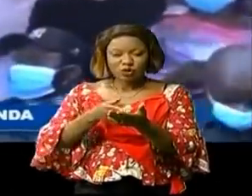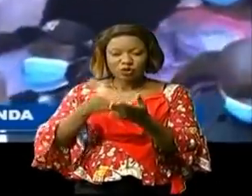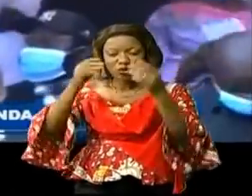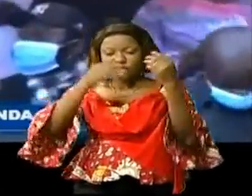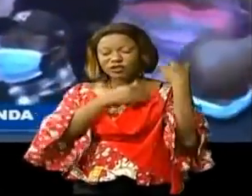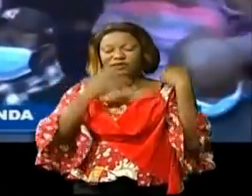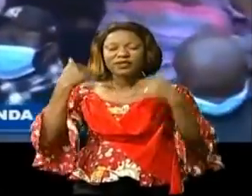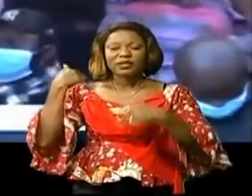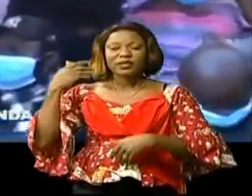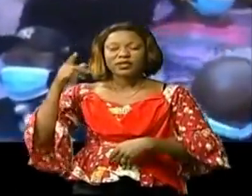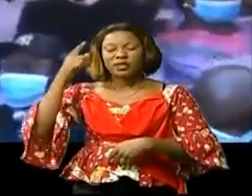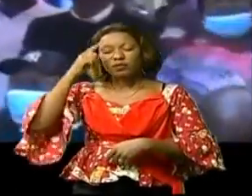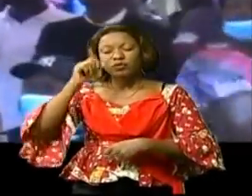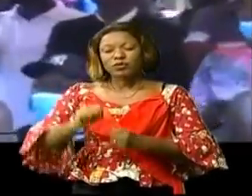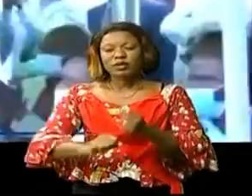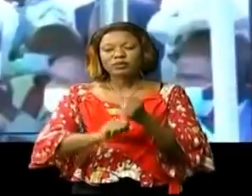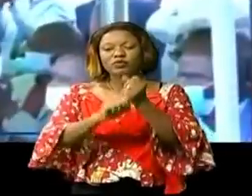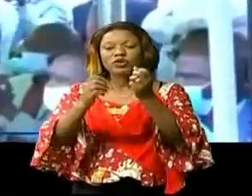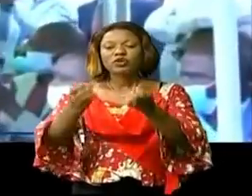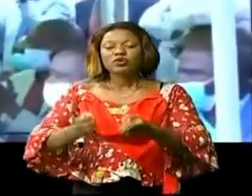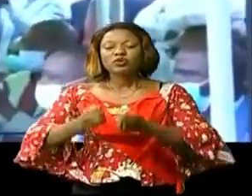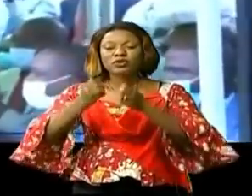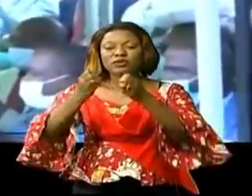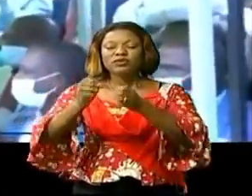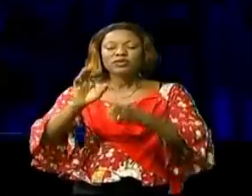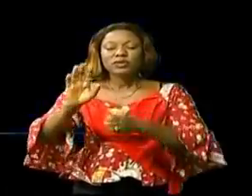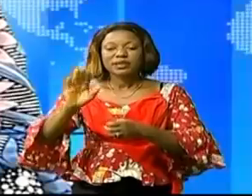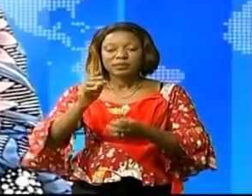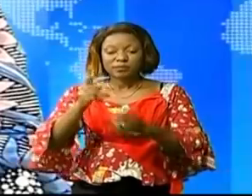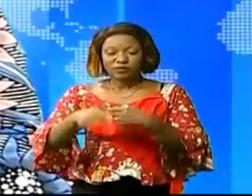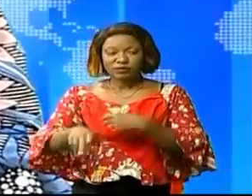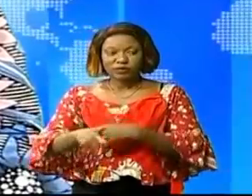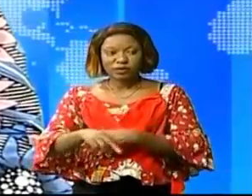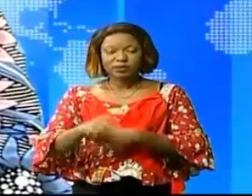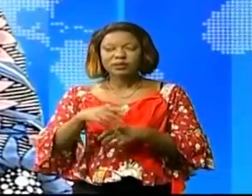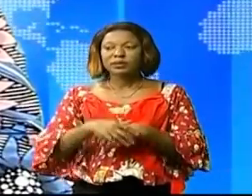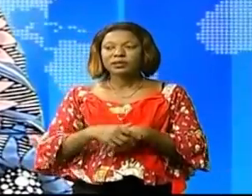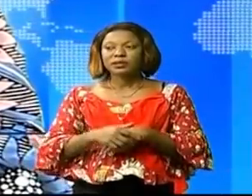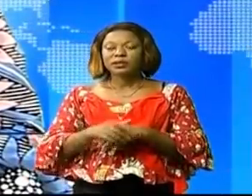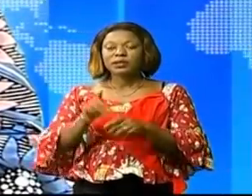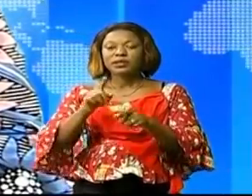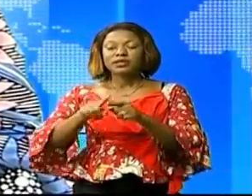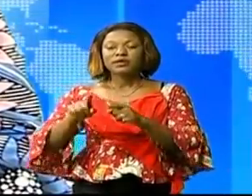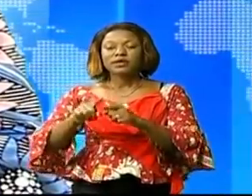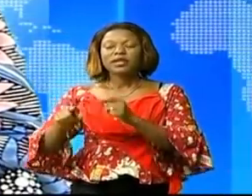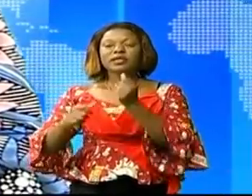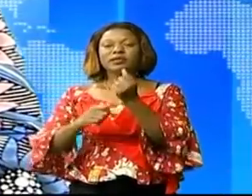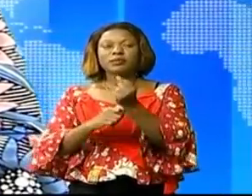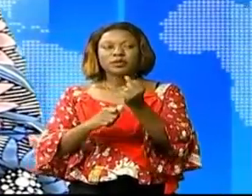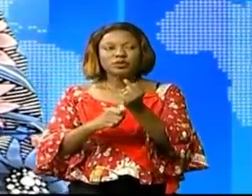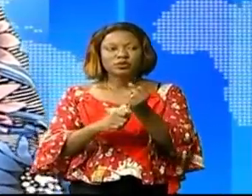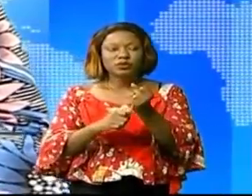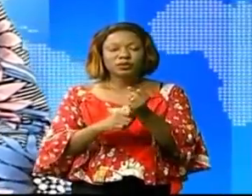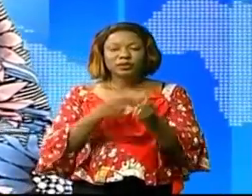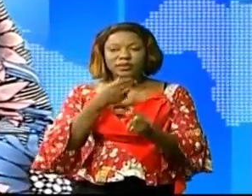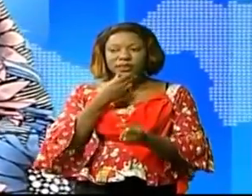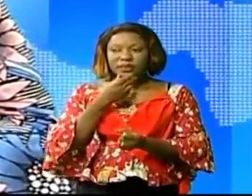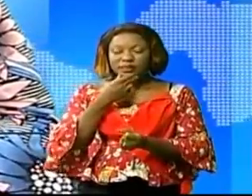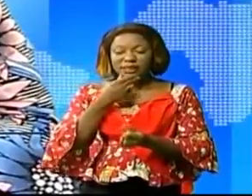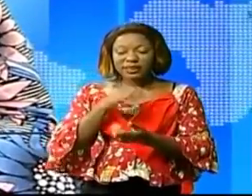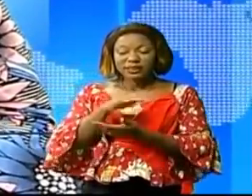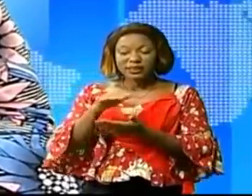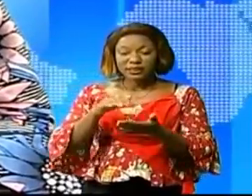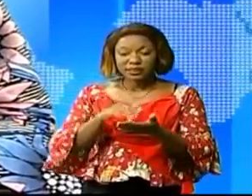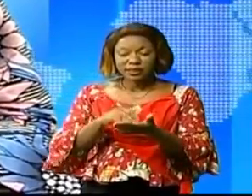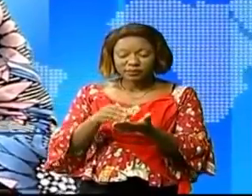central pour l'appui aux efforts de sa province. Différentes couches sociales de la province du Kasaï central sont à l'école